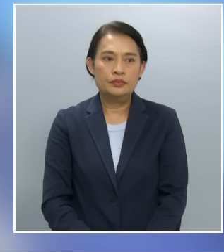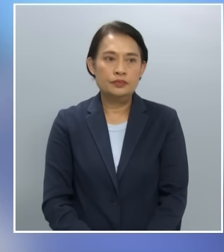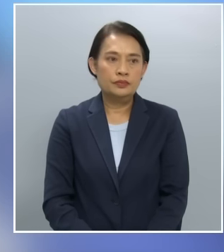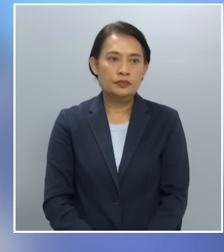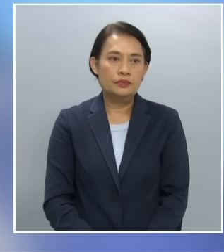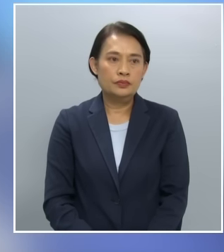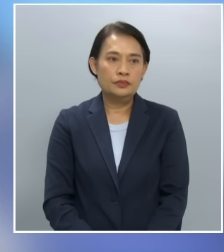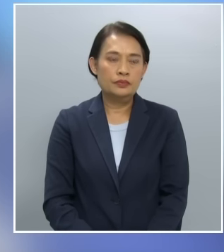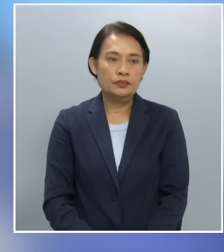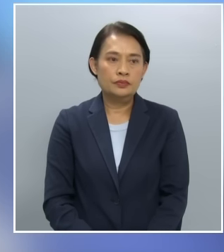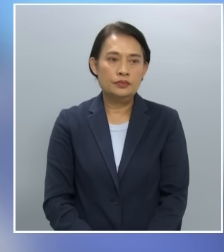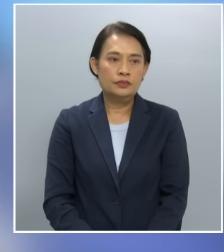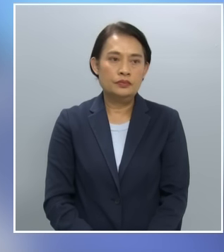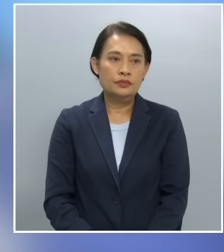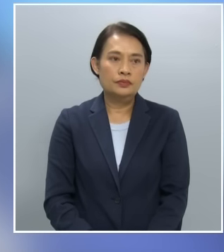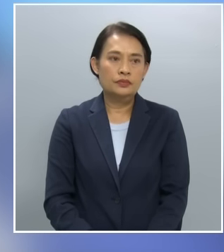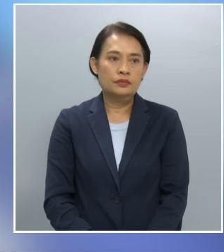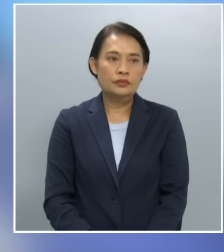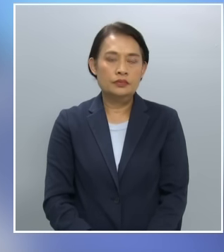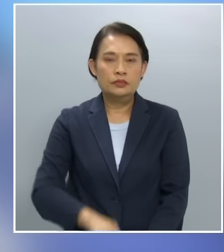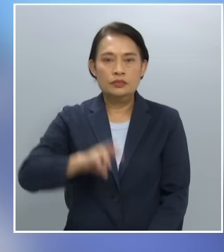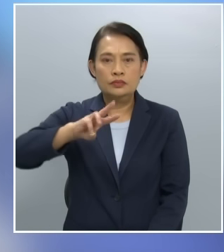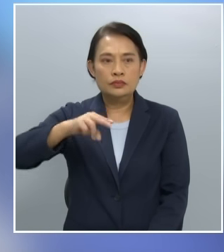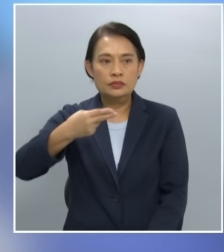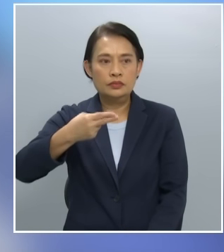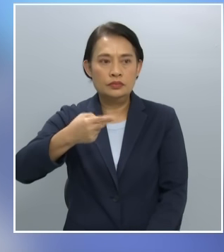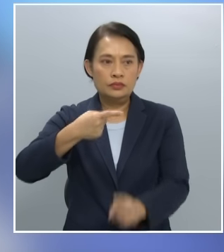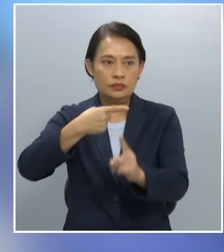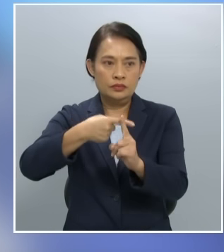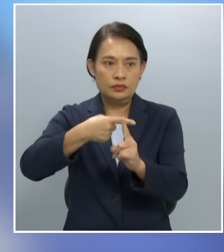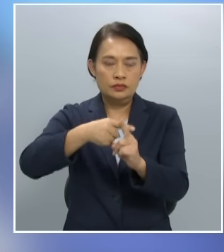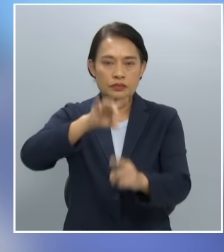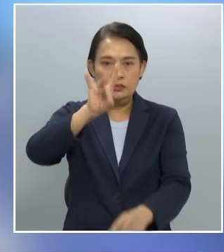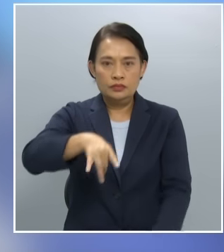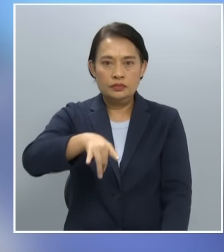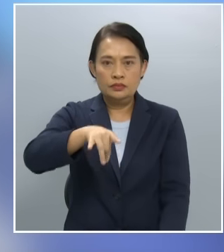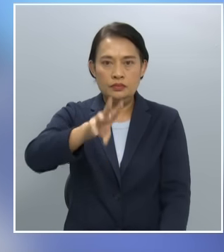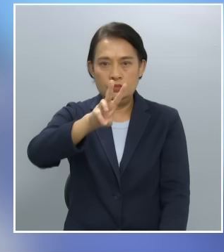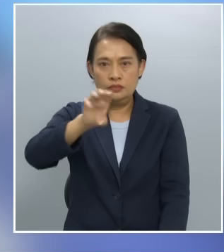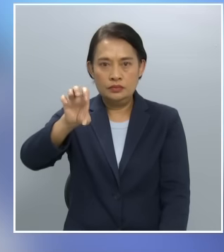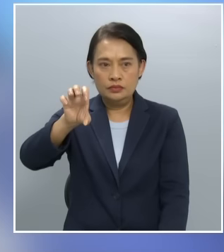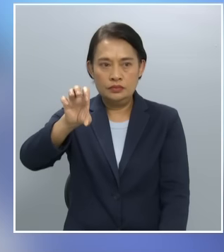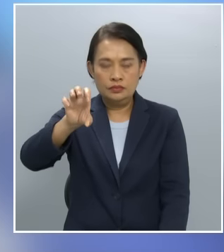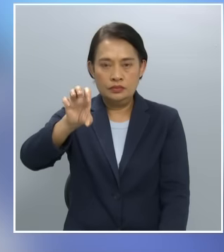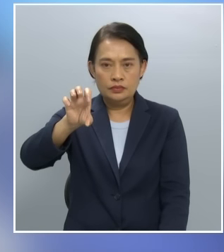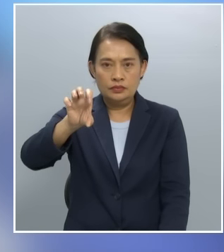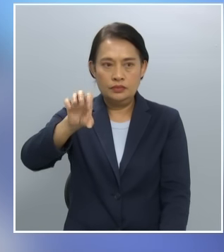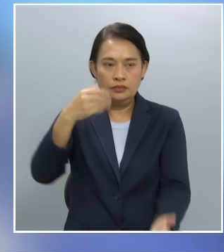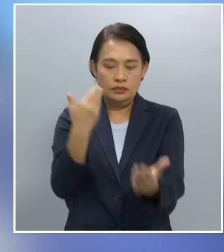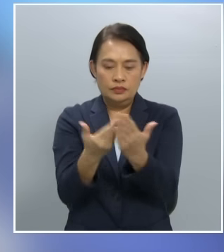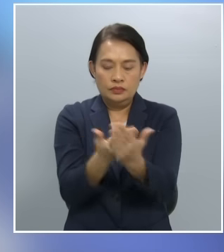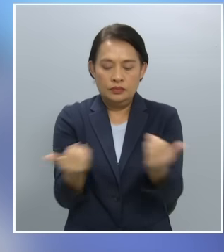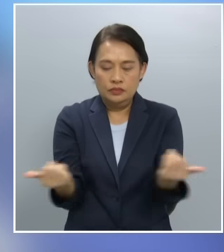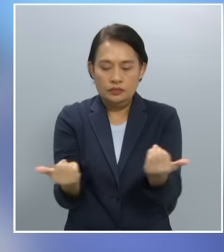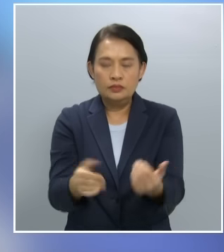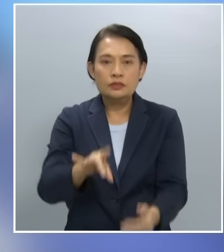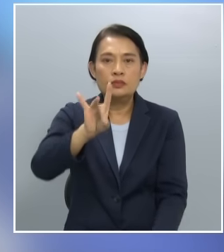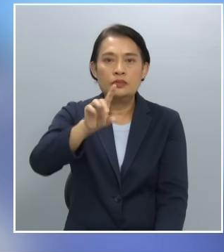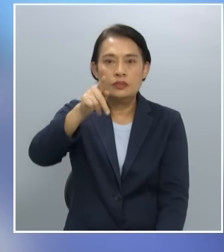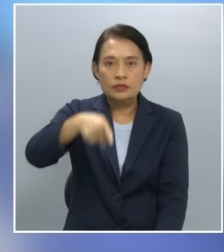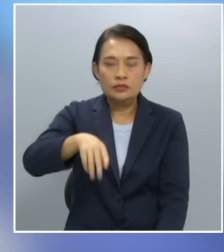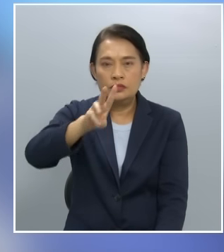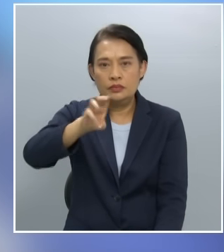อันใหม่อันใหอ่าอันนี้อันใหม่นะ60,000บวกกับ 8, 8600เงินลูก 8600ค่ะแล้วก็